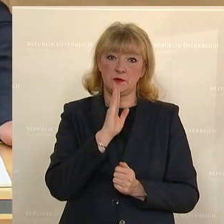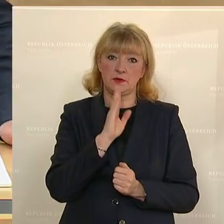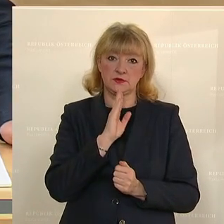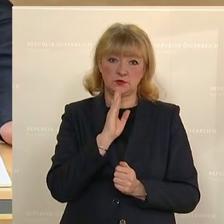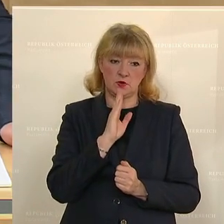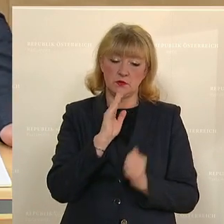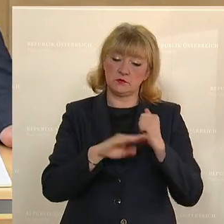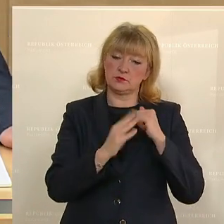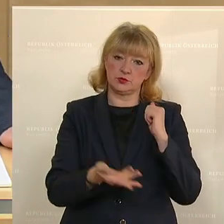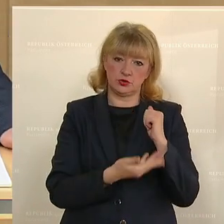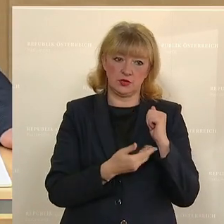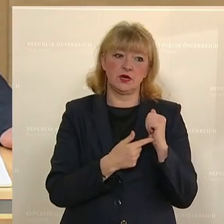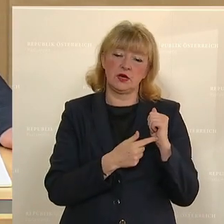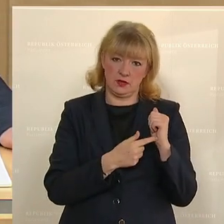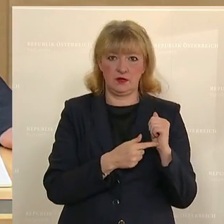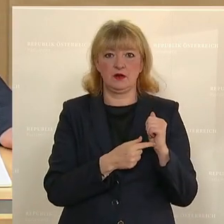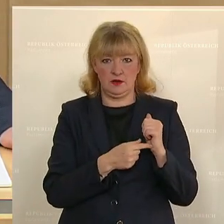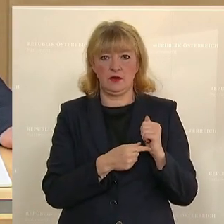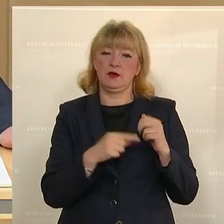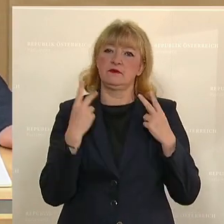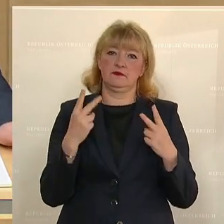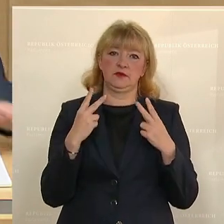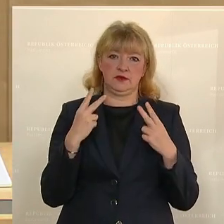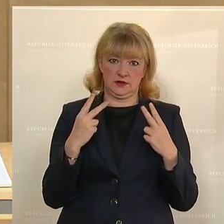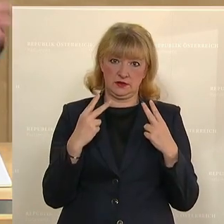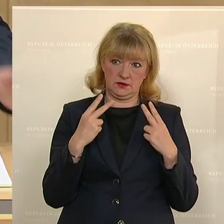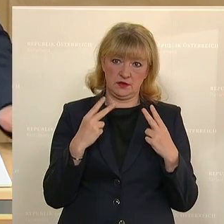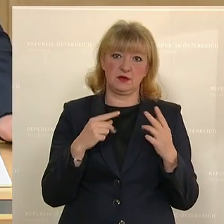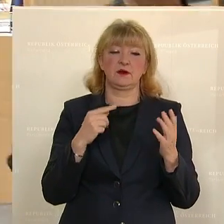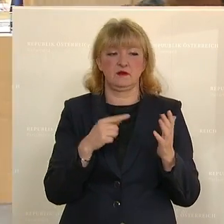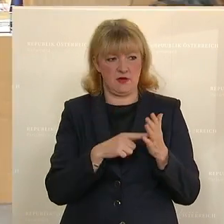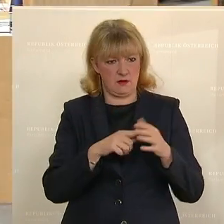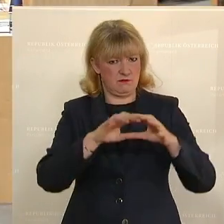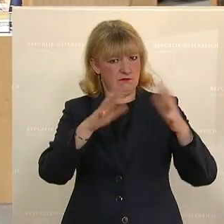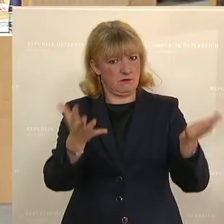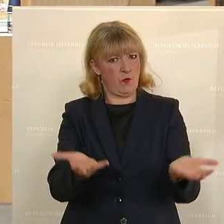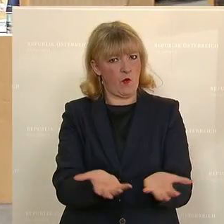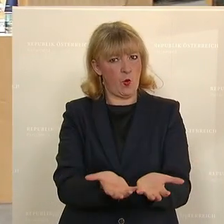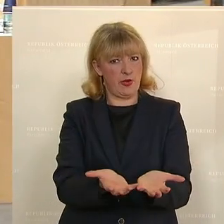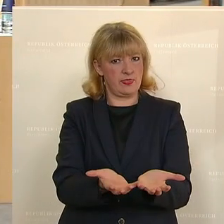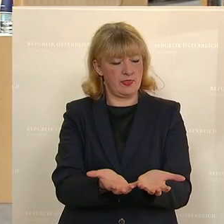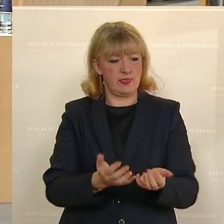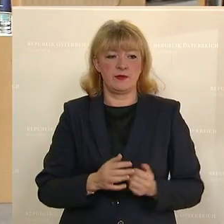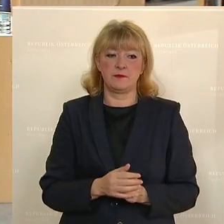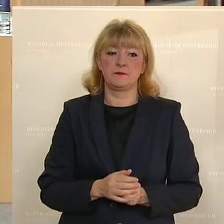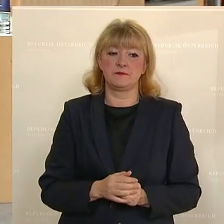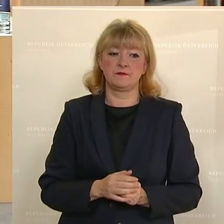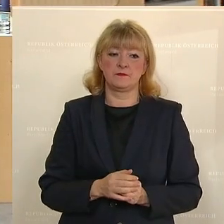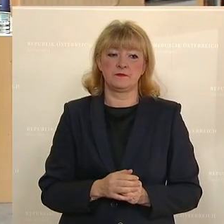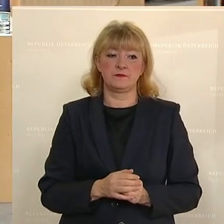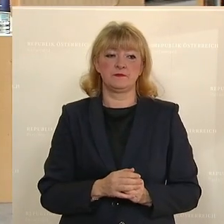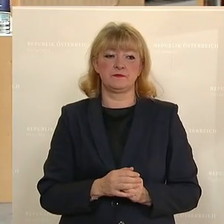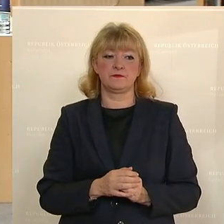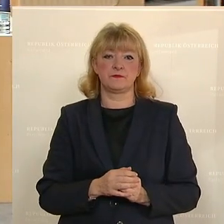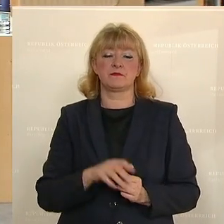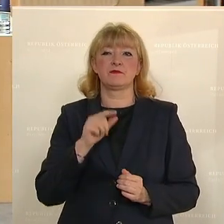Budget eine ganz besondere und große Rolle, auch von den Volumina her. Und wir sprechen hier von